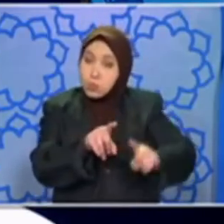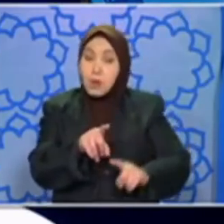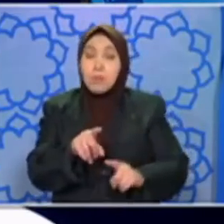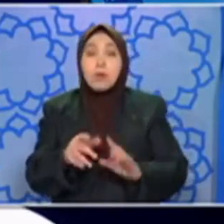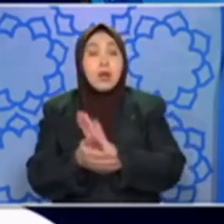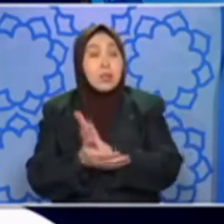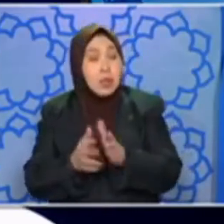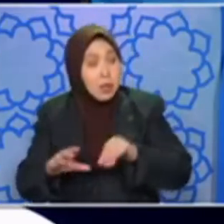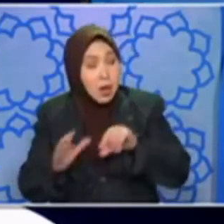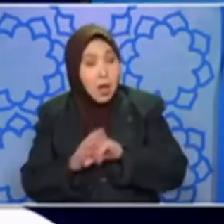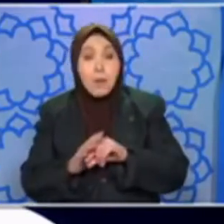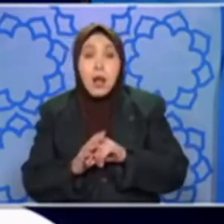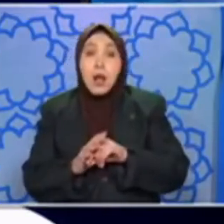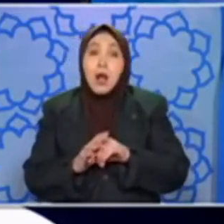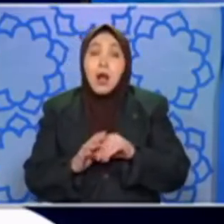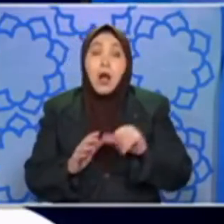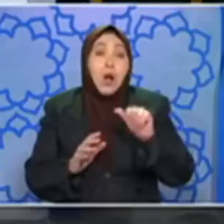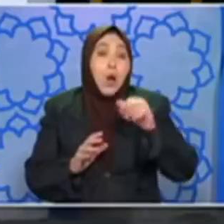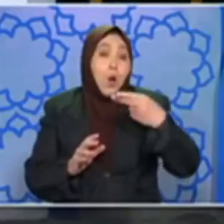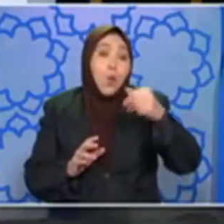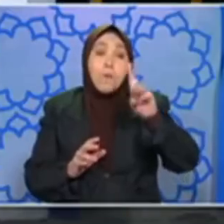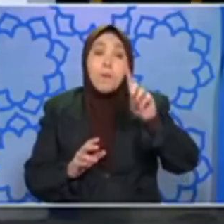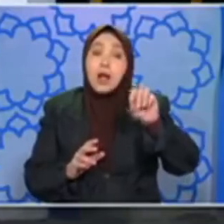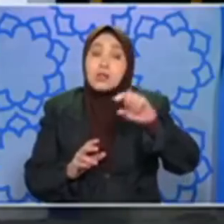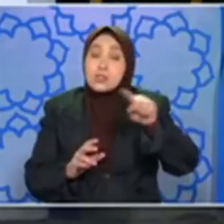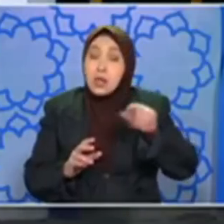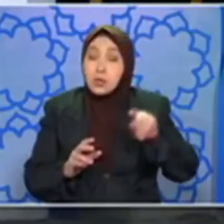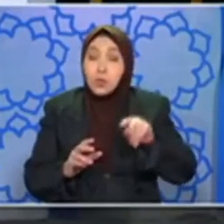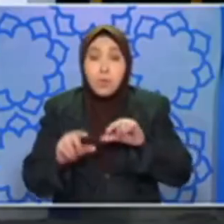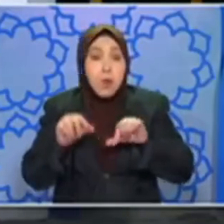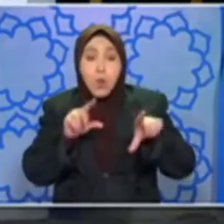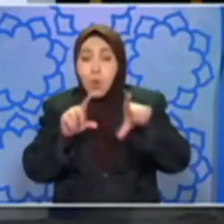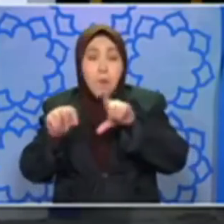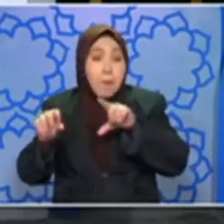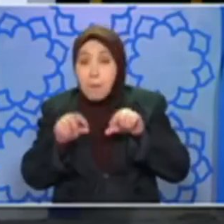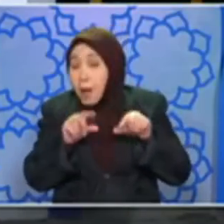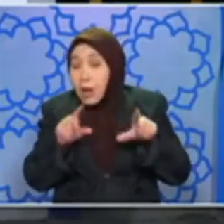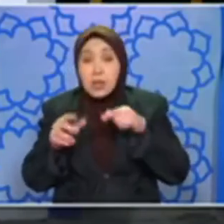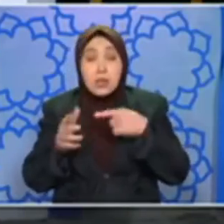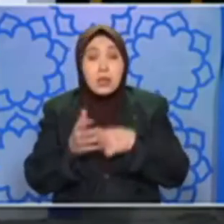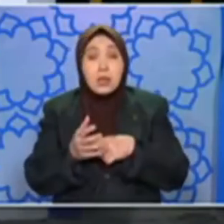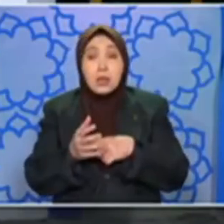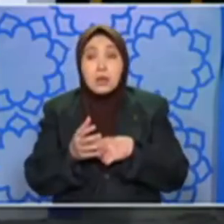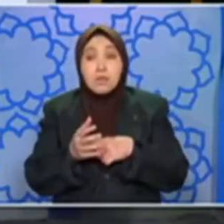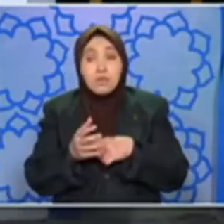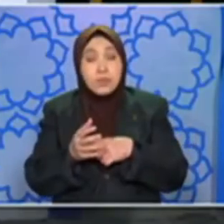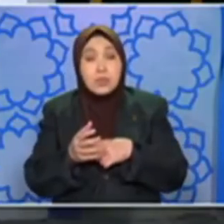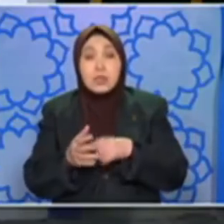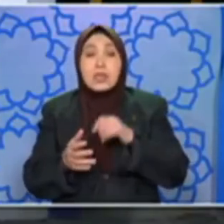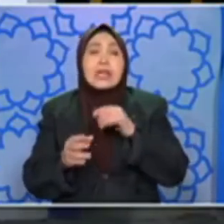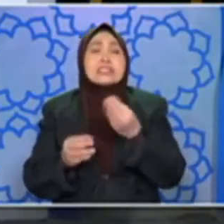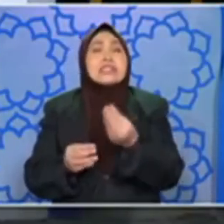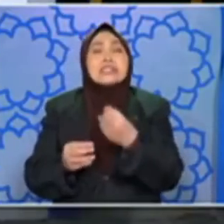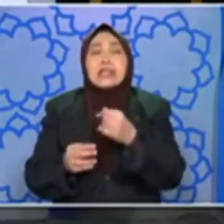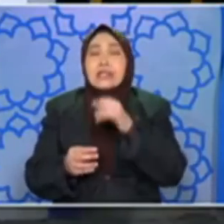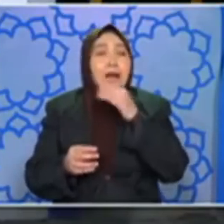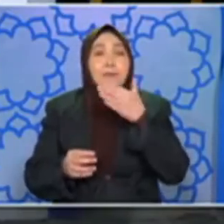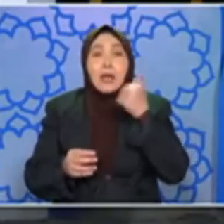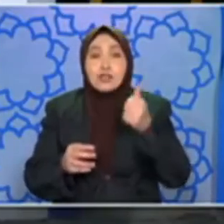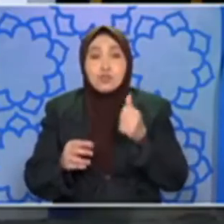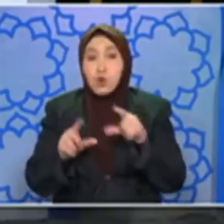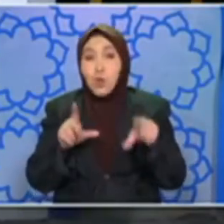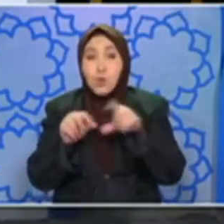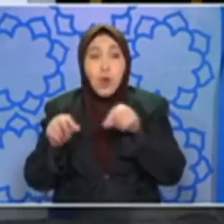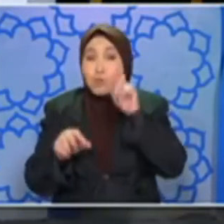surah Al-Humazah itu dia mencela itu, dia kalau mengumpat ini, Ustaz, dia kalau mengumpat dia pendek. Ha, dia tak best. Dia kalau nak mengumpat tu